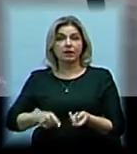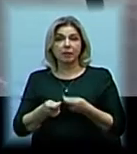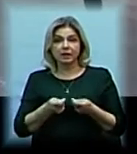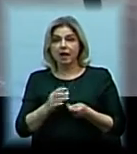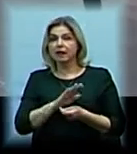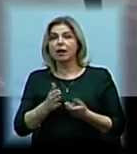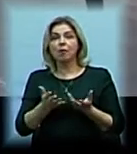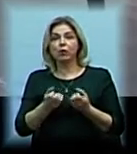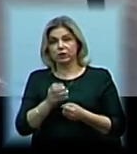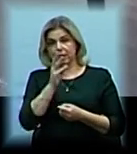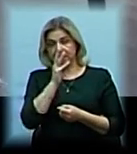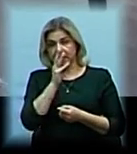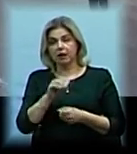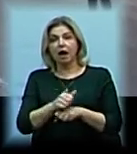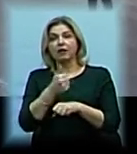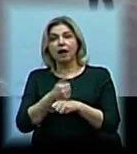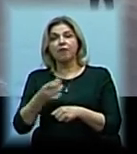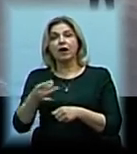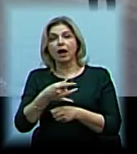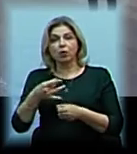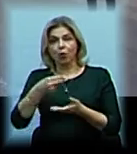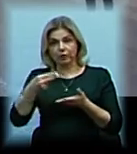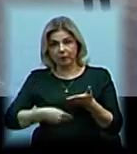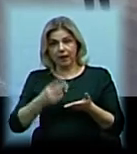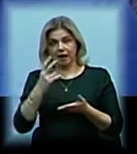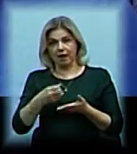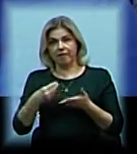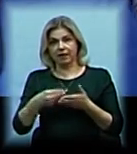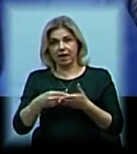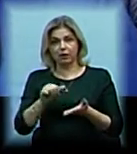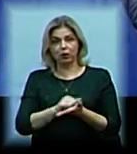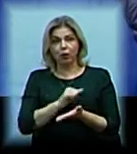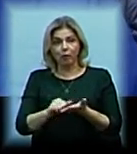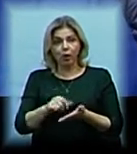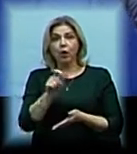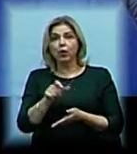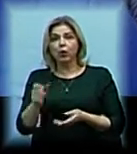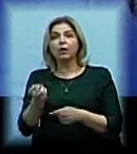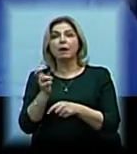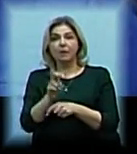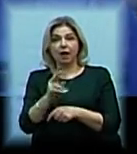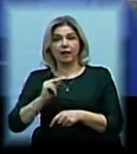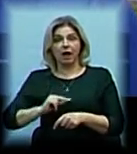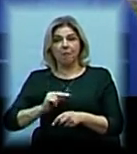плату. Глава району має поставити підпис на фінансовому документі. Люди приходять на роботу без куска